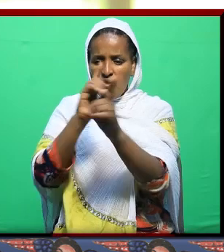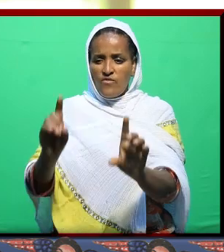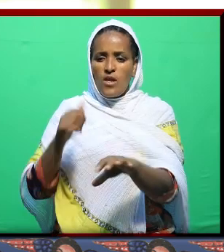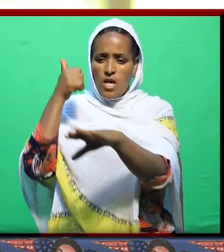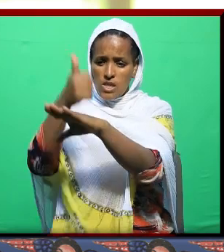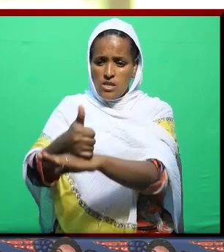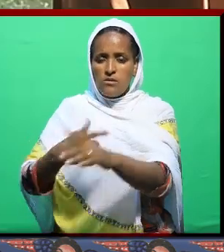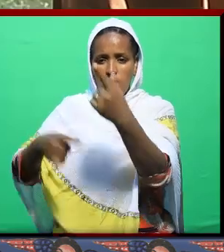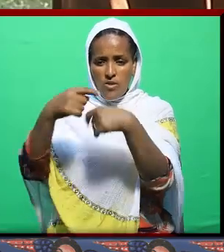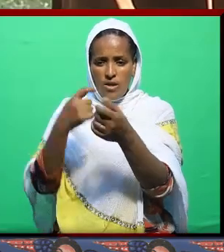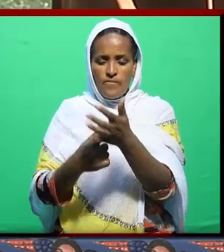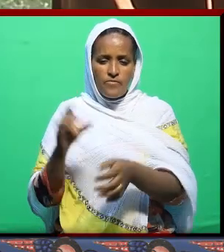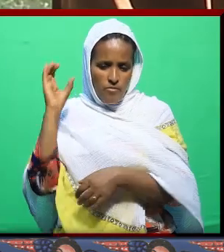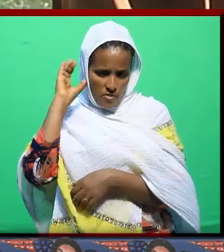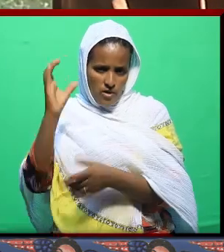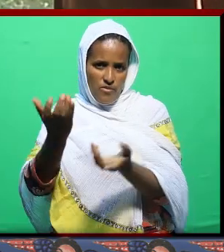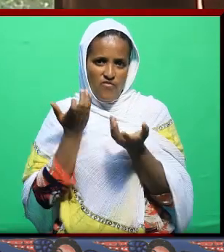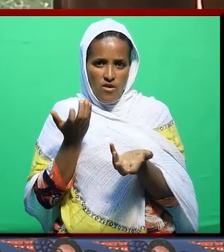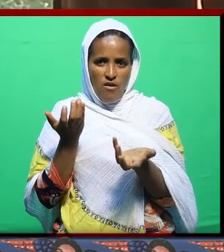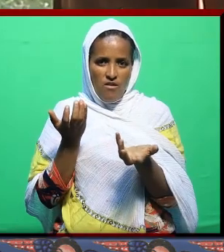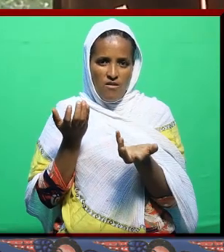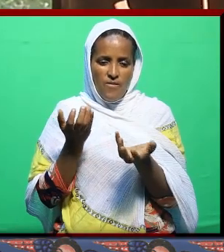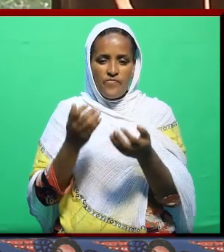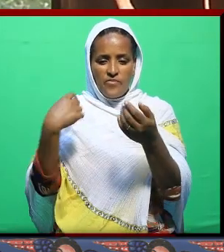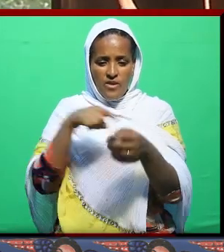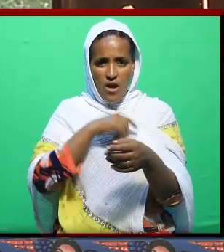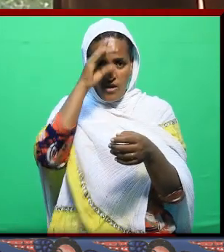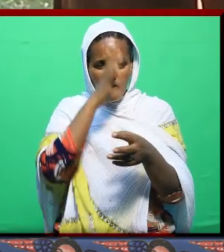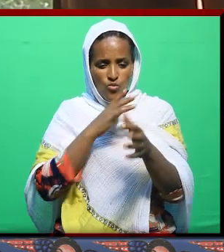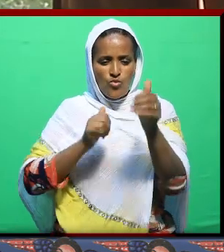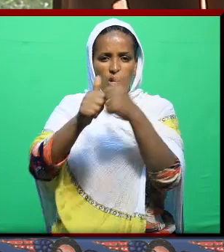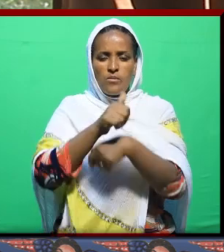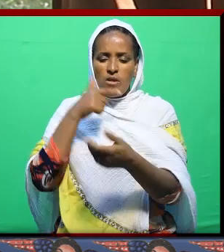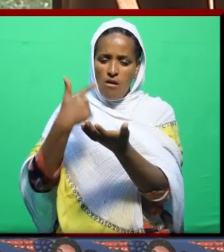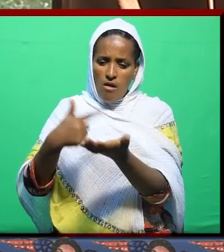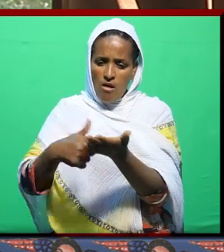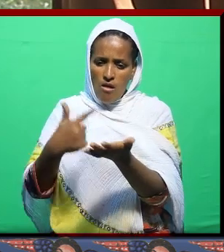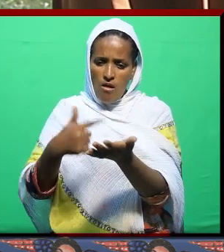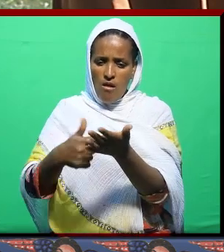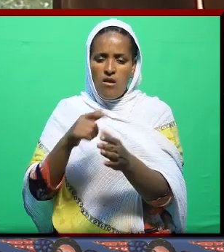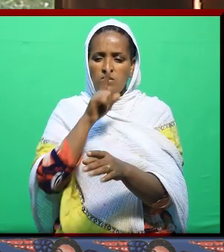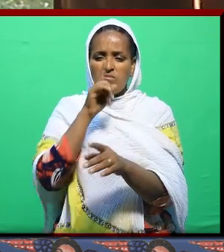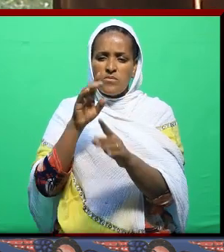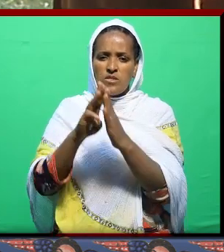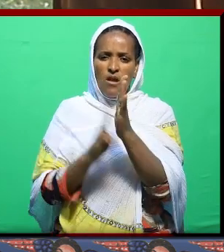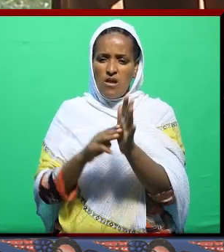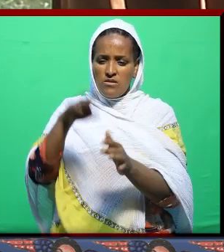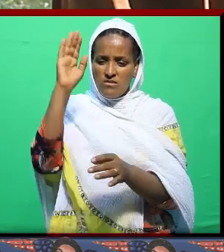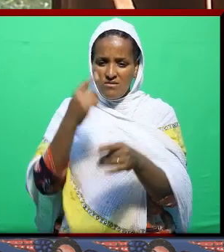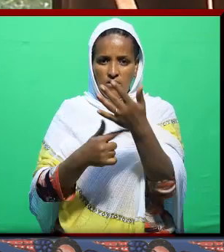ለሀሳቡ መፍትሄ ለክስም ሲመጣ እንዲደመጥ ይፈልጋል። እኛ ከሰዎቹ ቀድመን የምንናገር ከሆነ በስራ ቦታችን